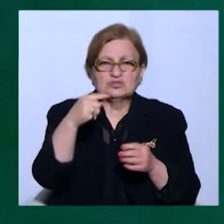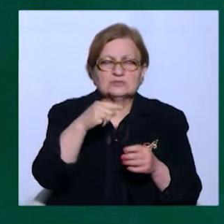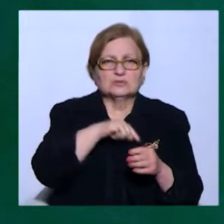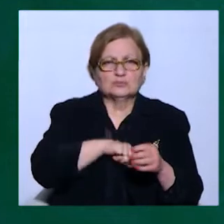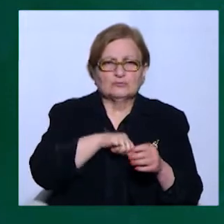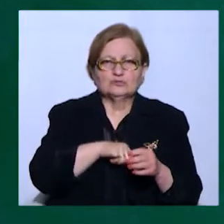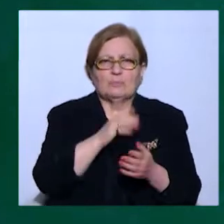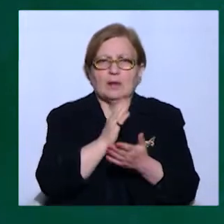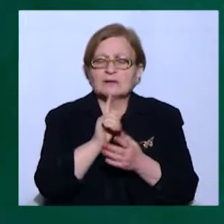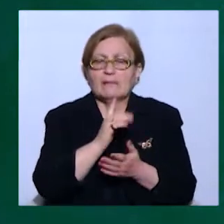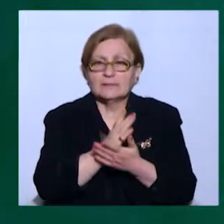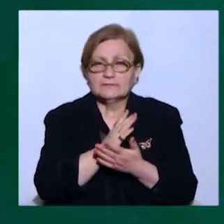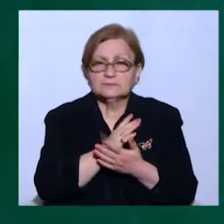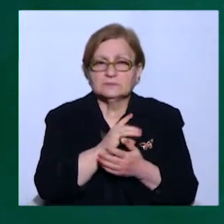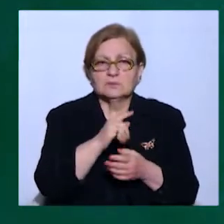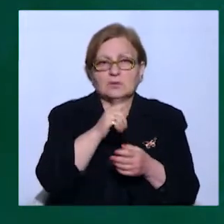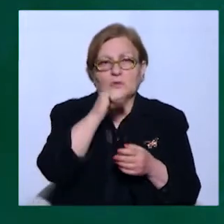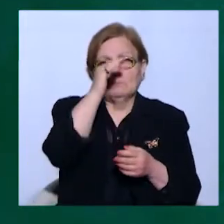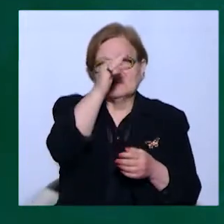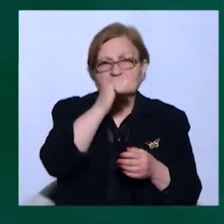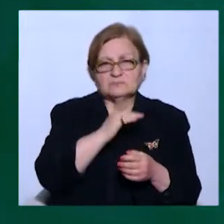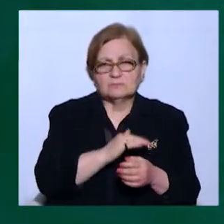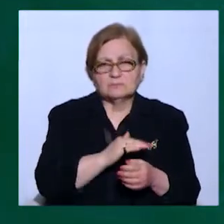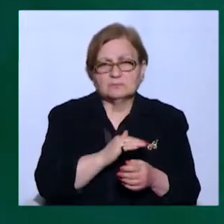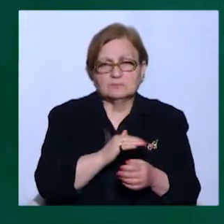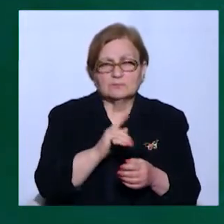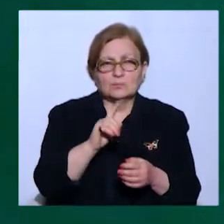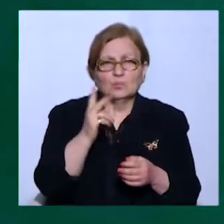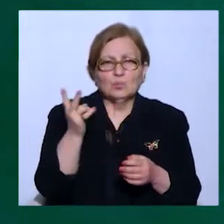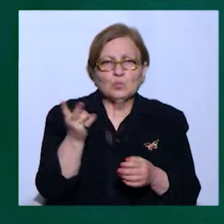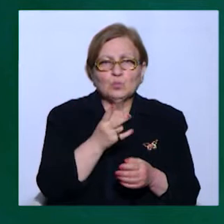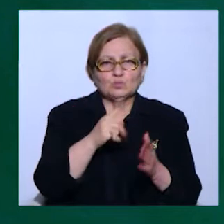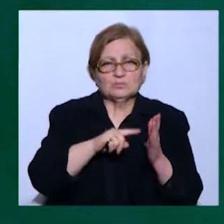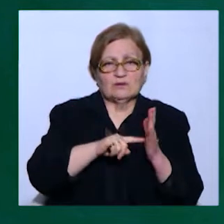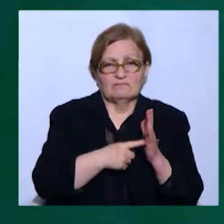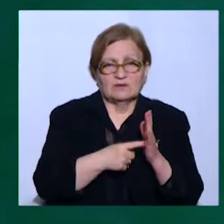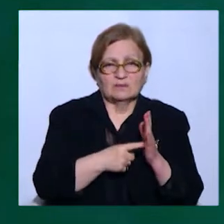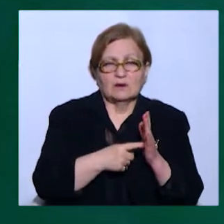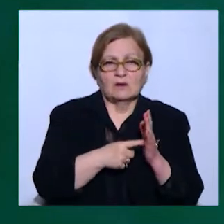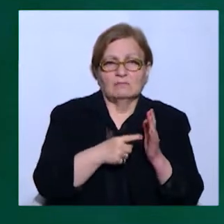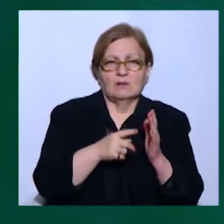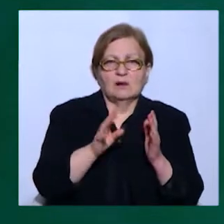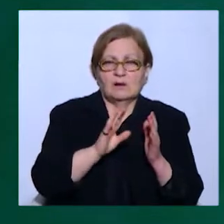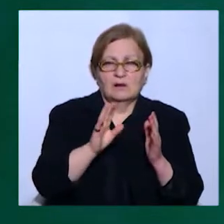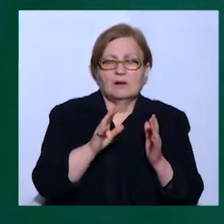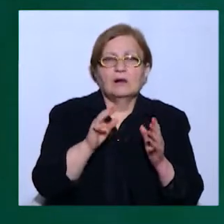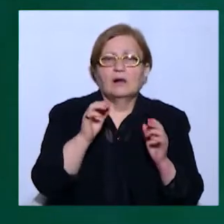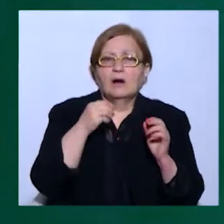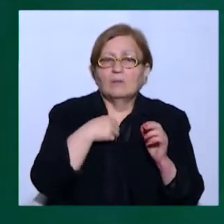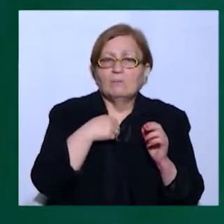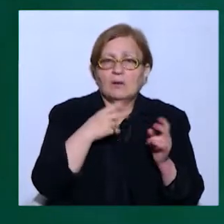თვისება ვეკითხები, წილადის მრიცხველი და მნიშვნელი უნდა გაამრავლო. რატო უნდა გაამრავლო, კაცო, თუ არ გჭირდება? თუ მჭირდება, შემიძლია